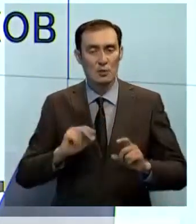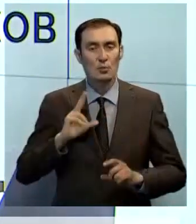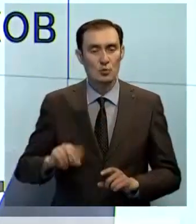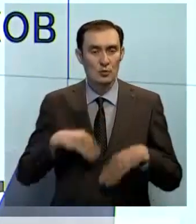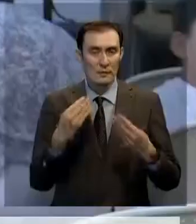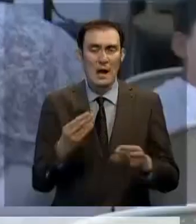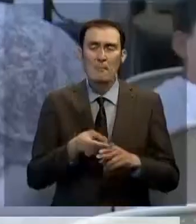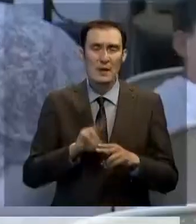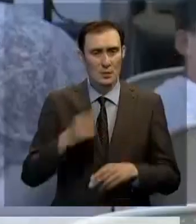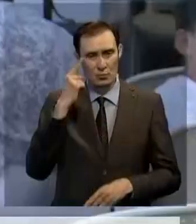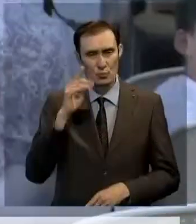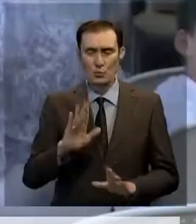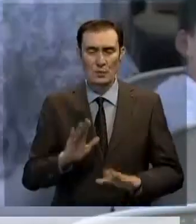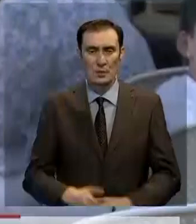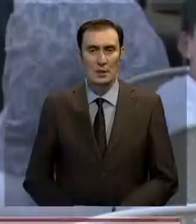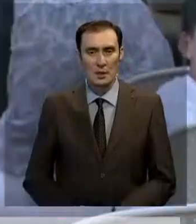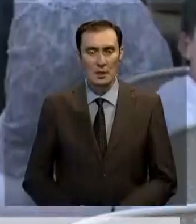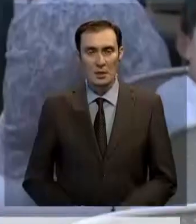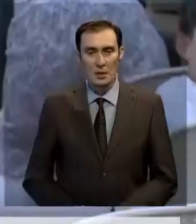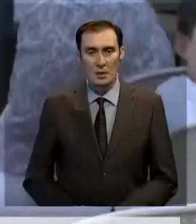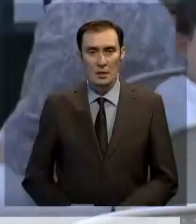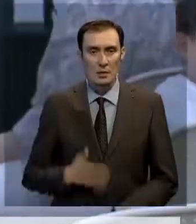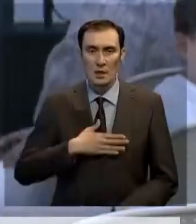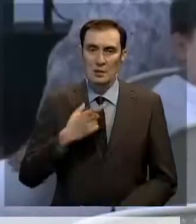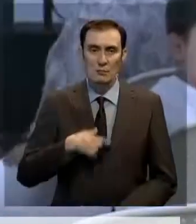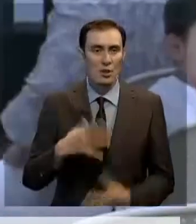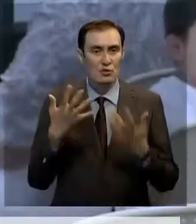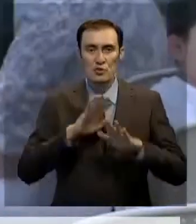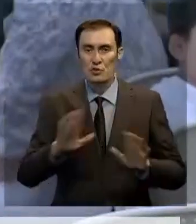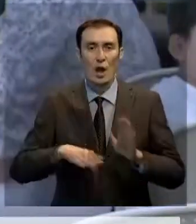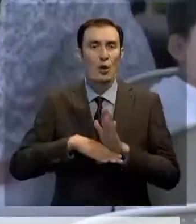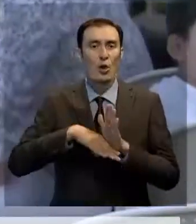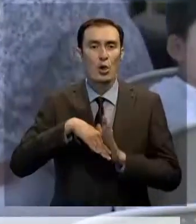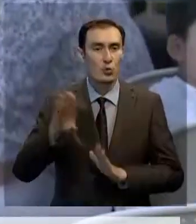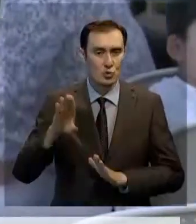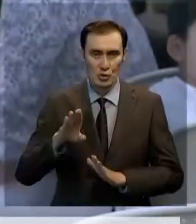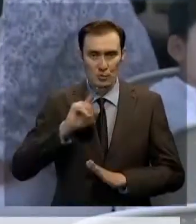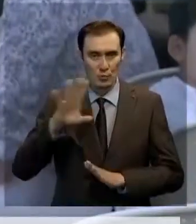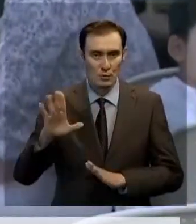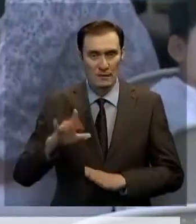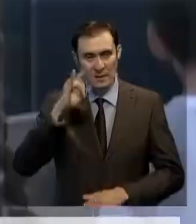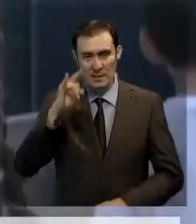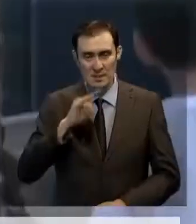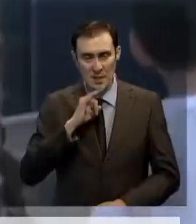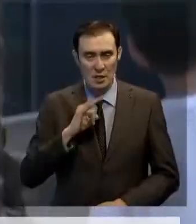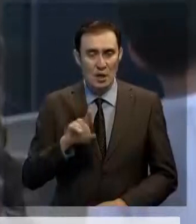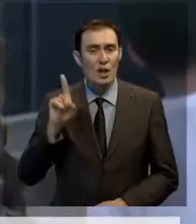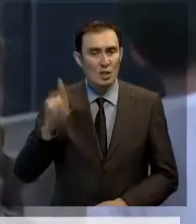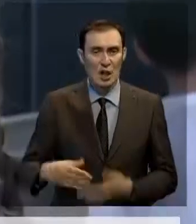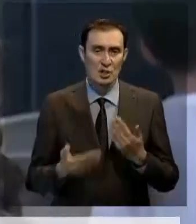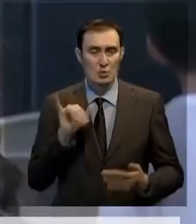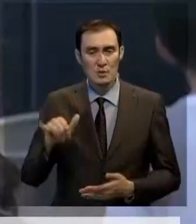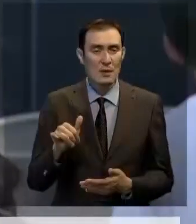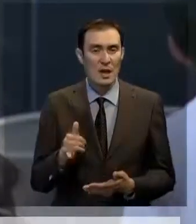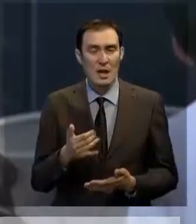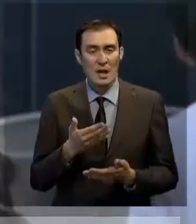думали только об этом. У меня мечта быть чемпионкой лучшей в Казахстане. Даже если у тебя